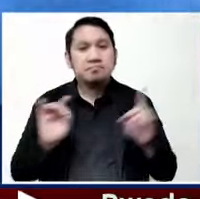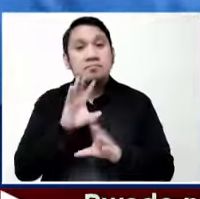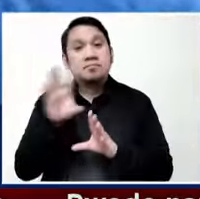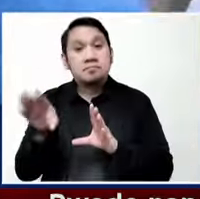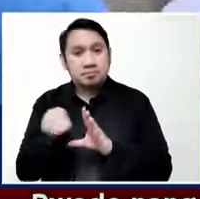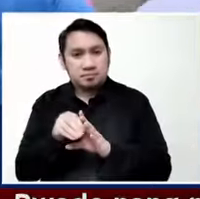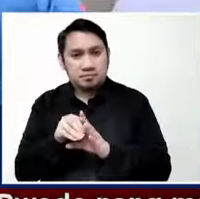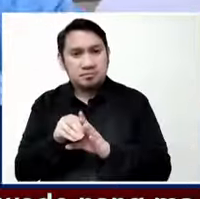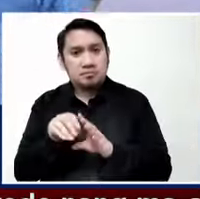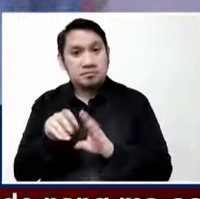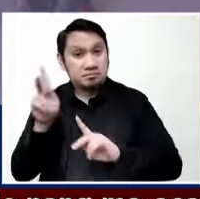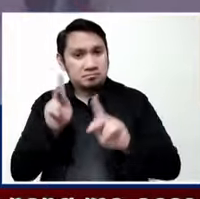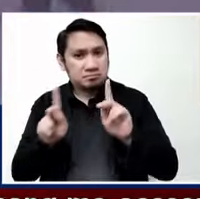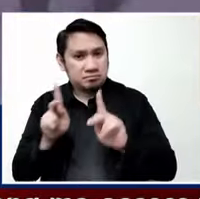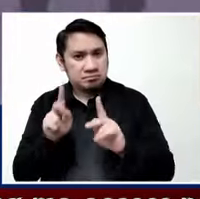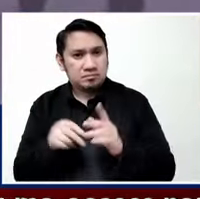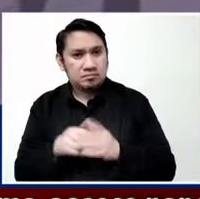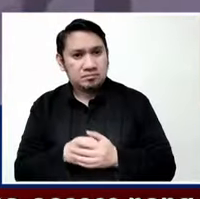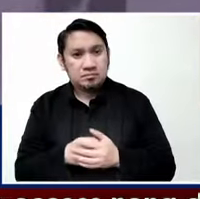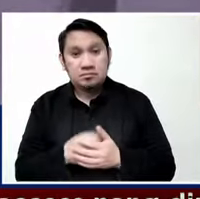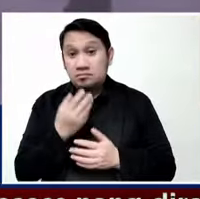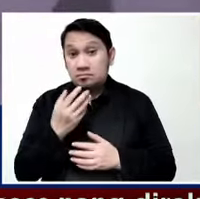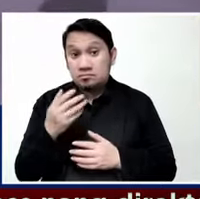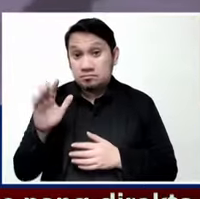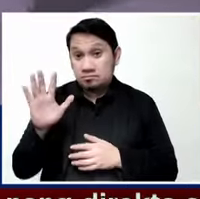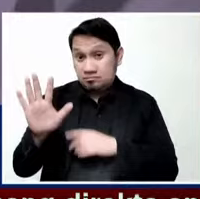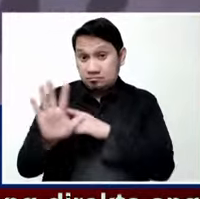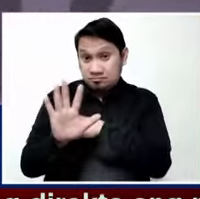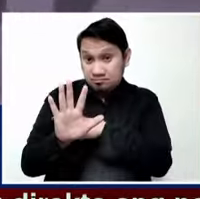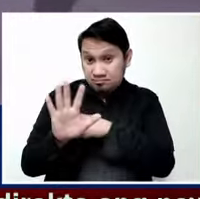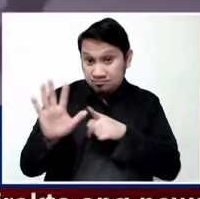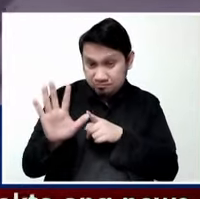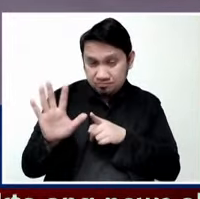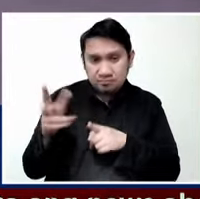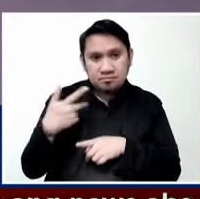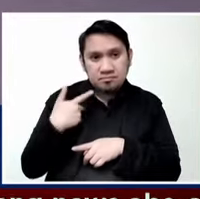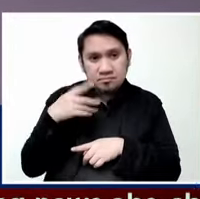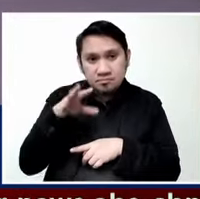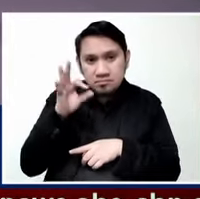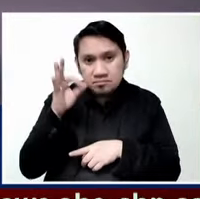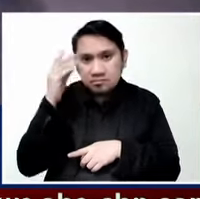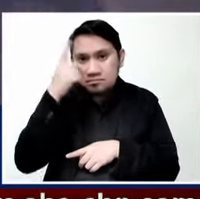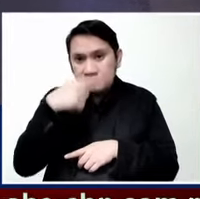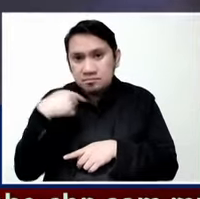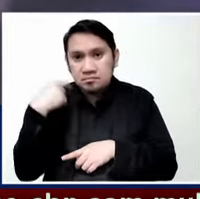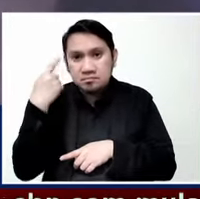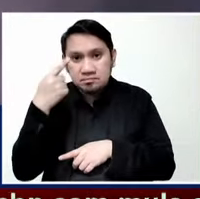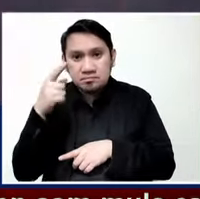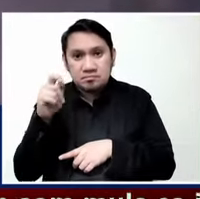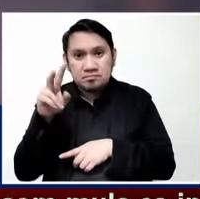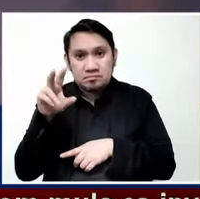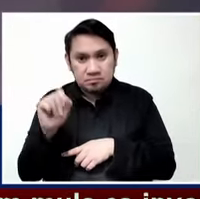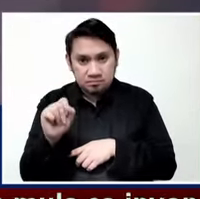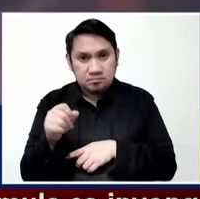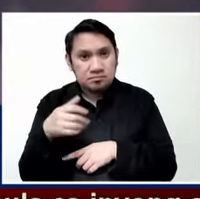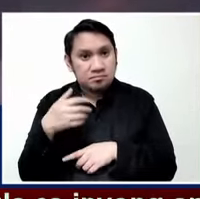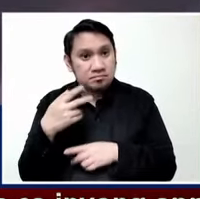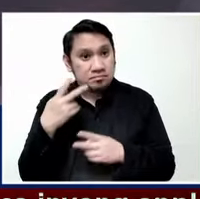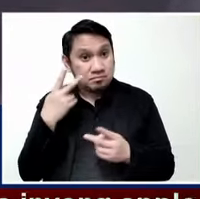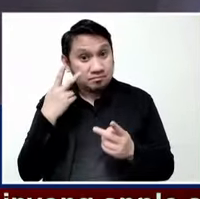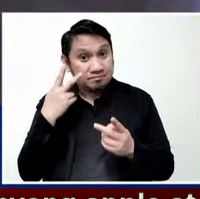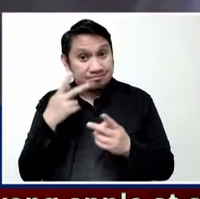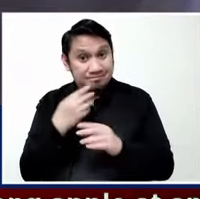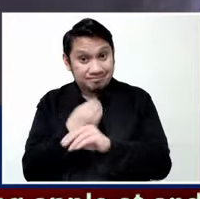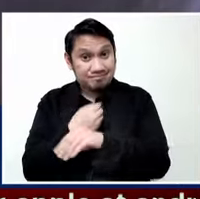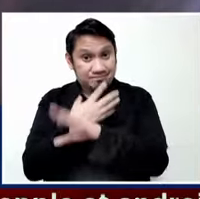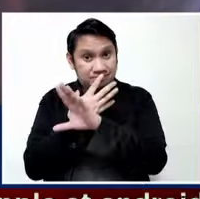sa pagpatay kay Degamo. Kabilang ang 5 sospek na nakita umano ang mukha ni Teves sa isang video call. Tumakas din